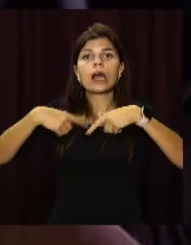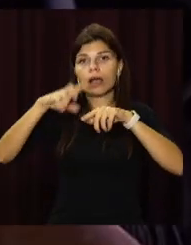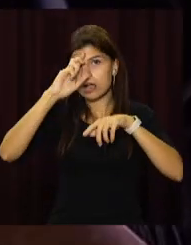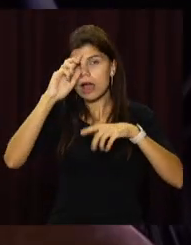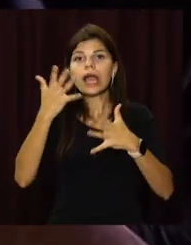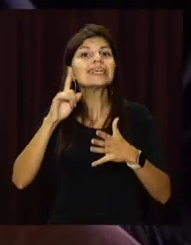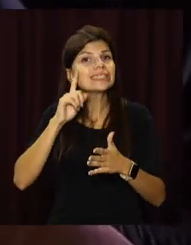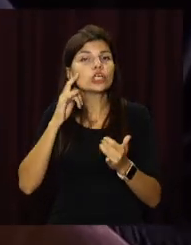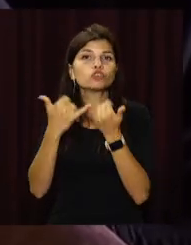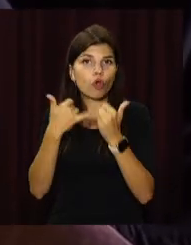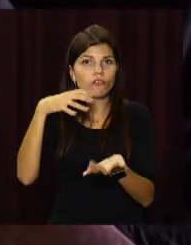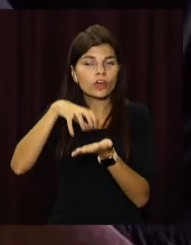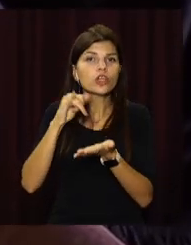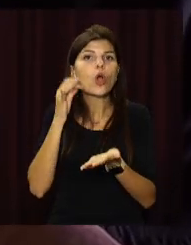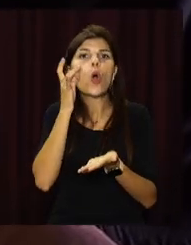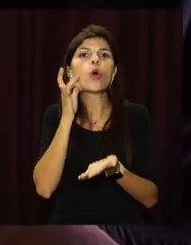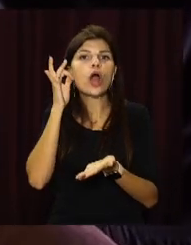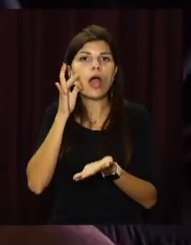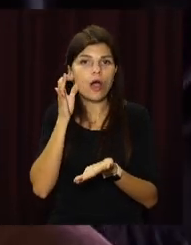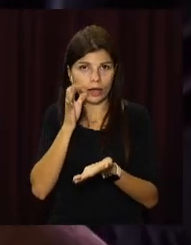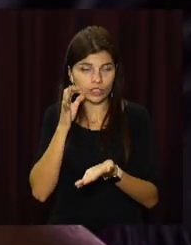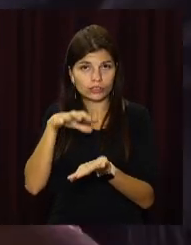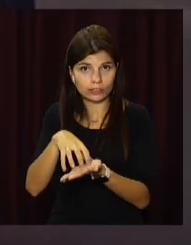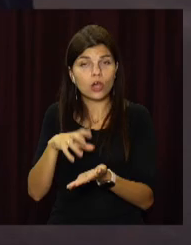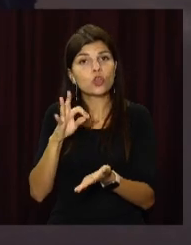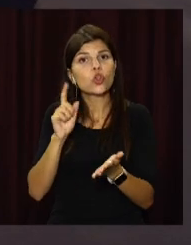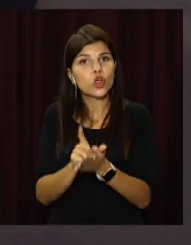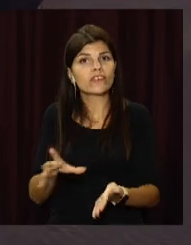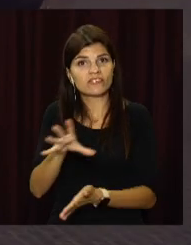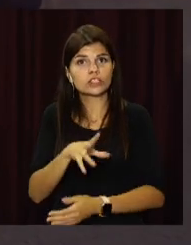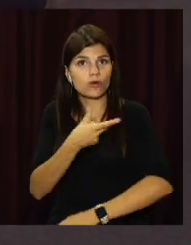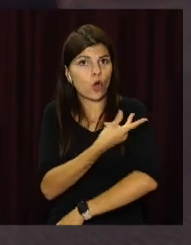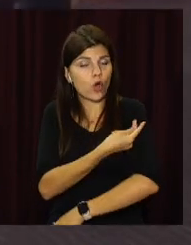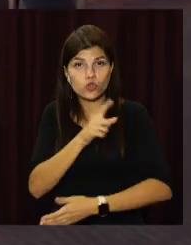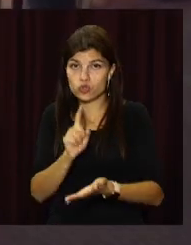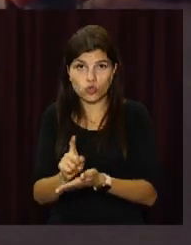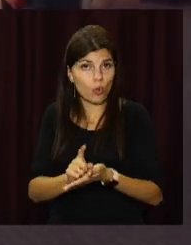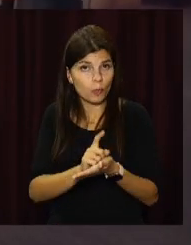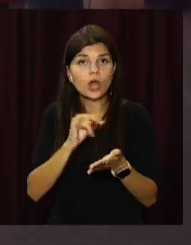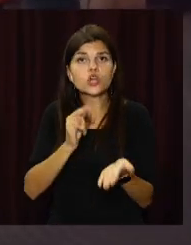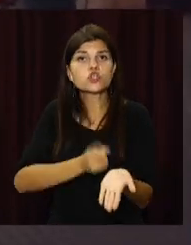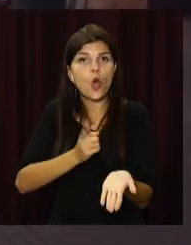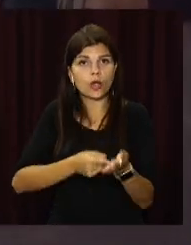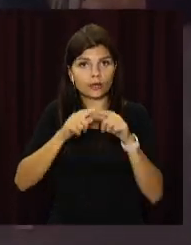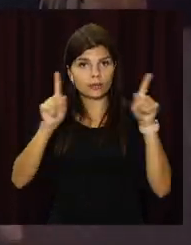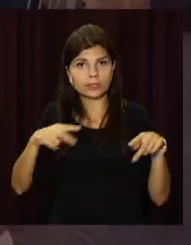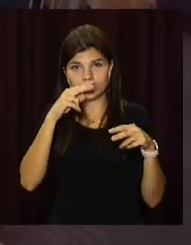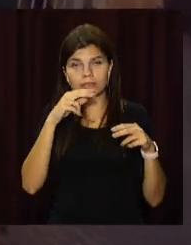до зеленої, жовтої і помаранчевої зон. Але всі мають бути вакциновані від коронавірусу і мати докази.